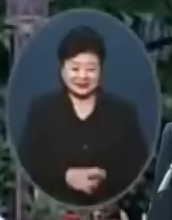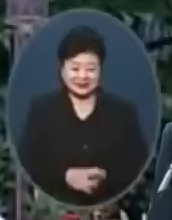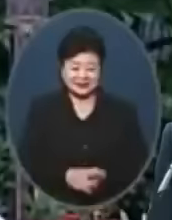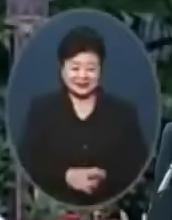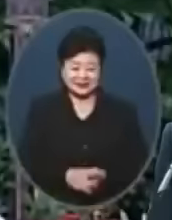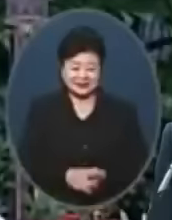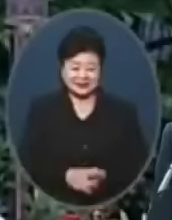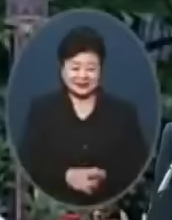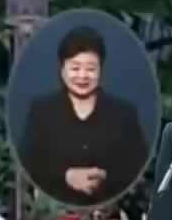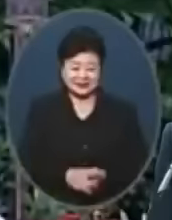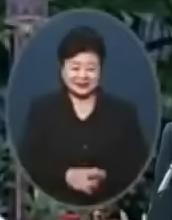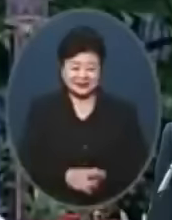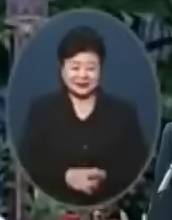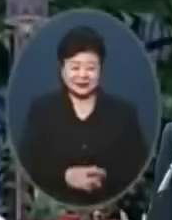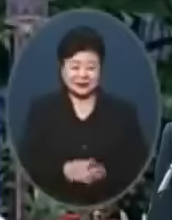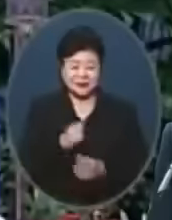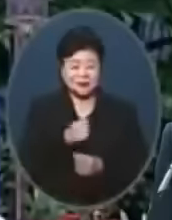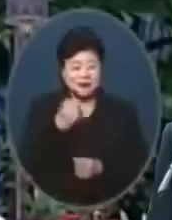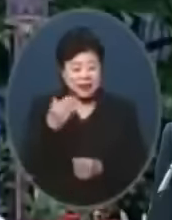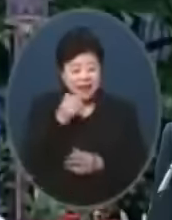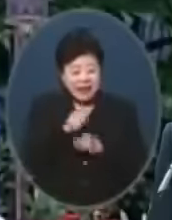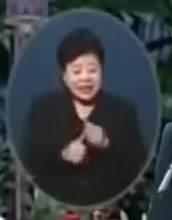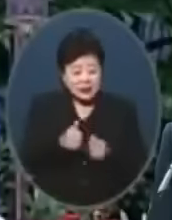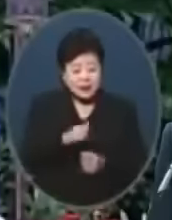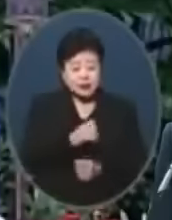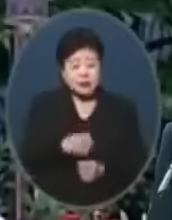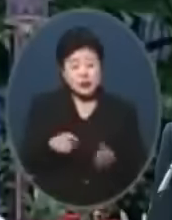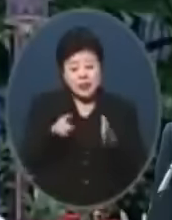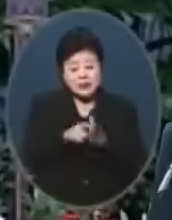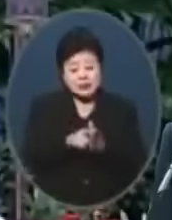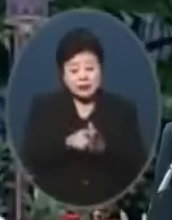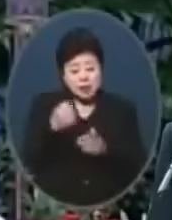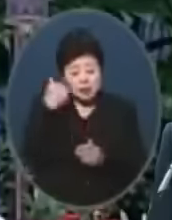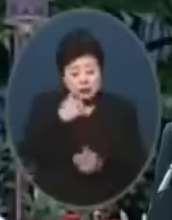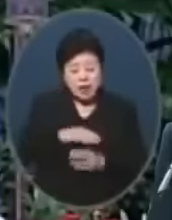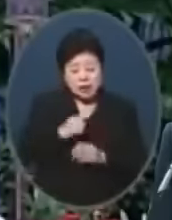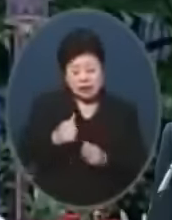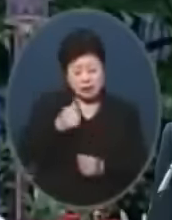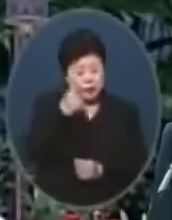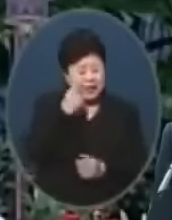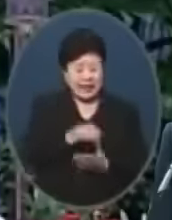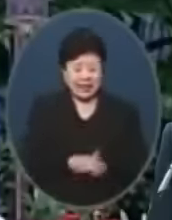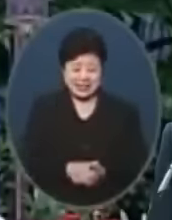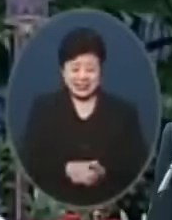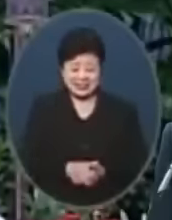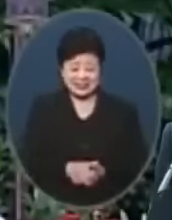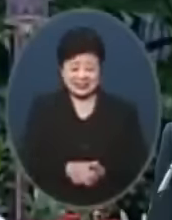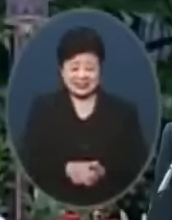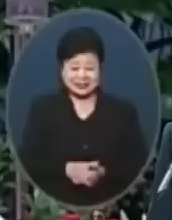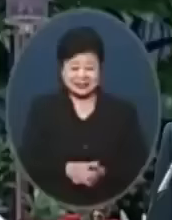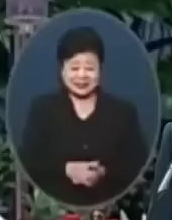그런즉 이 일에 대하여 우리가 무슨 말 하리요? 만일 하나님이 우리를 위하시면 누가 우리를 대적하리요?